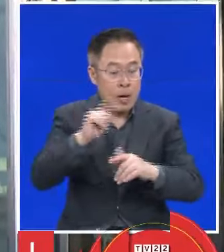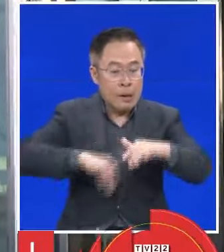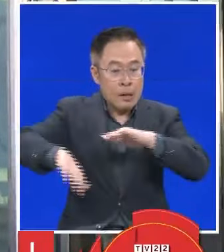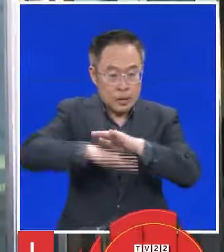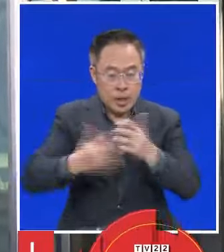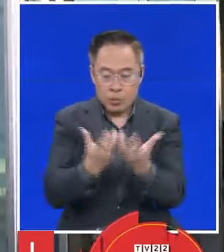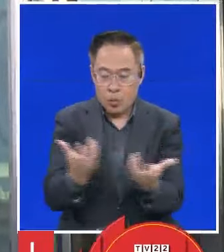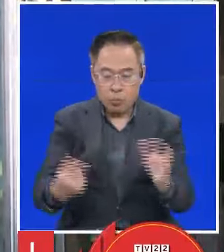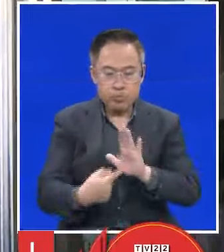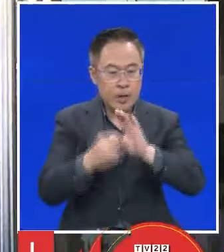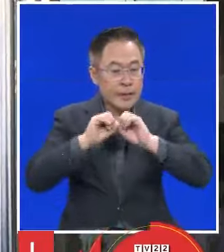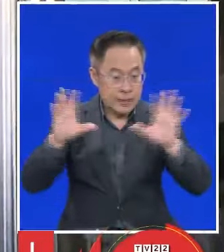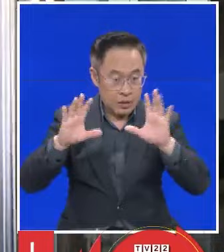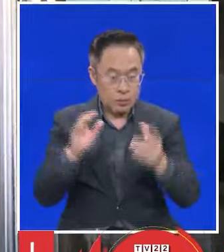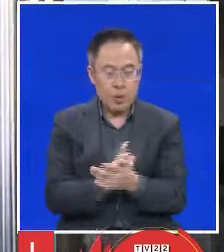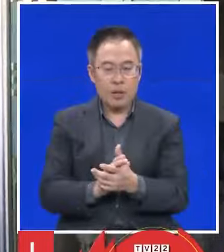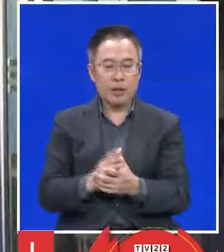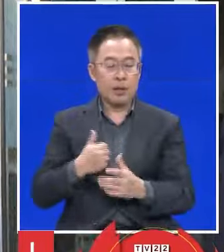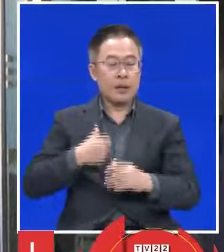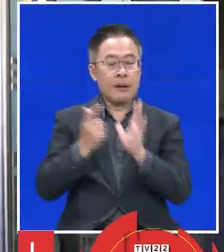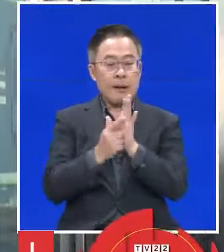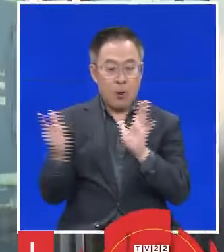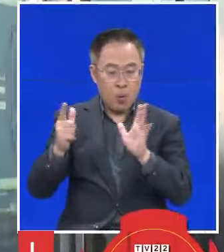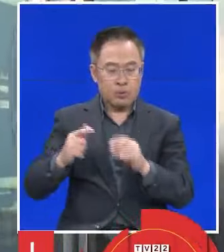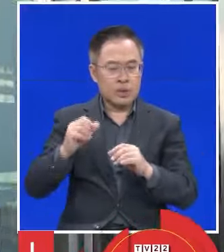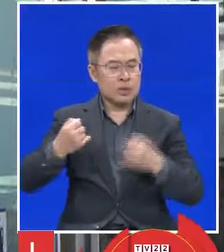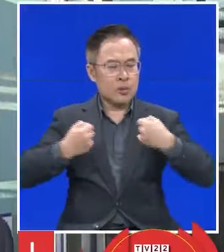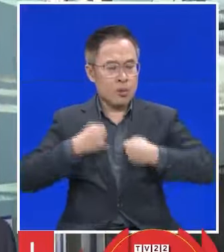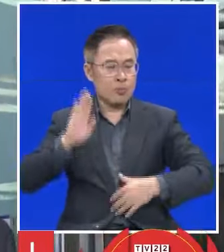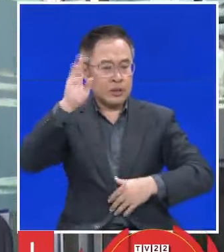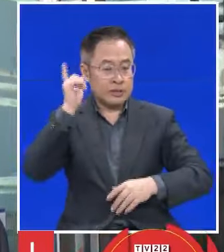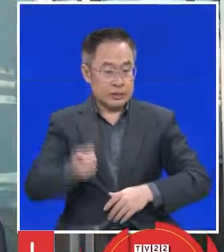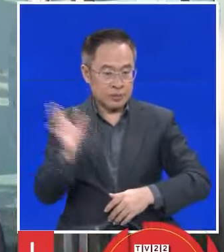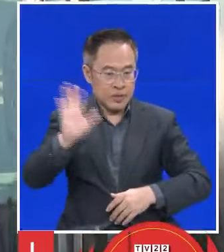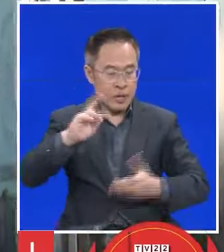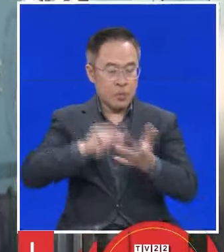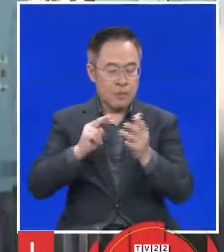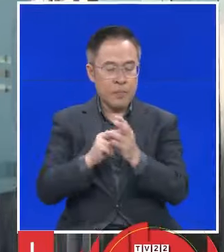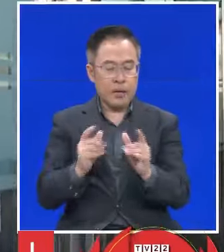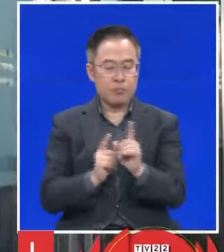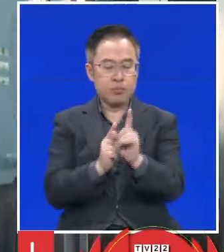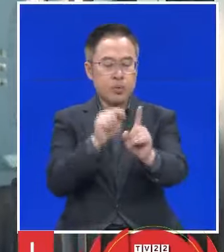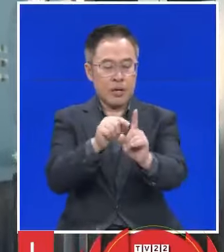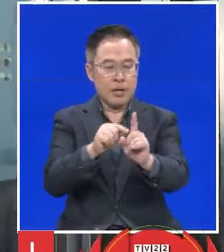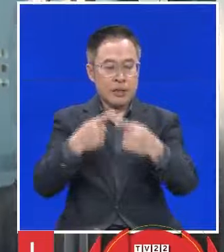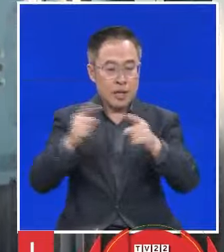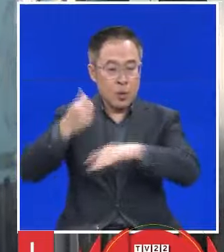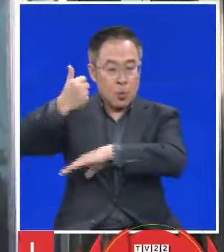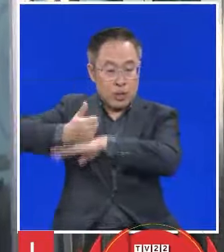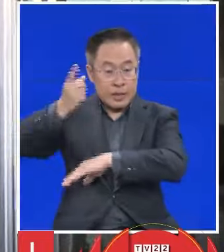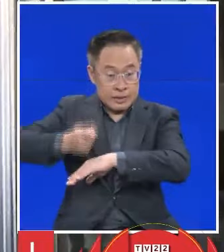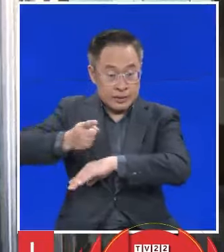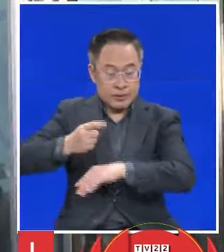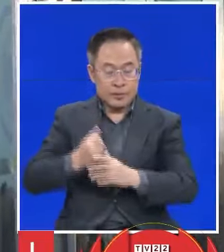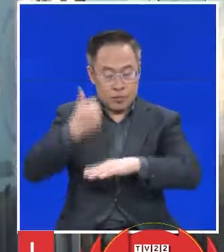บ่งชี้ว่าให้นอมินีถือครองหุ้นห้างหุ้นส่วนจำกัดบุรีเจริญคอนสตรัคชั่นแทนบอกว่าปปช.เนี่ยค่ะได้ตรวจส